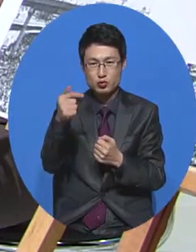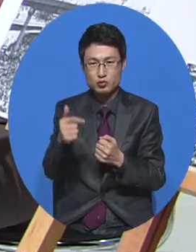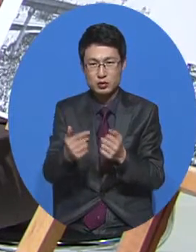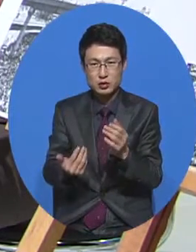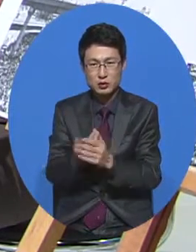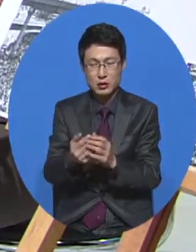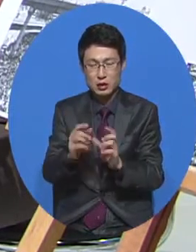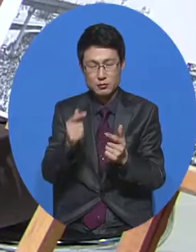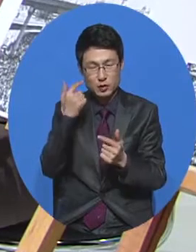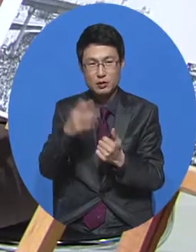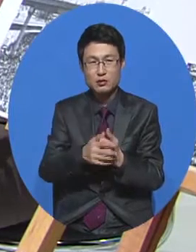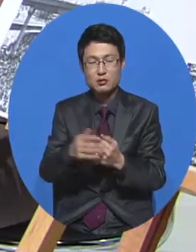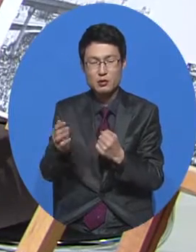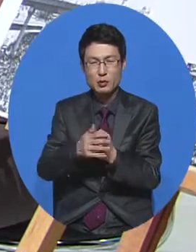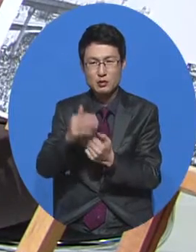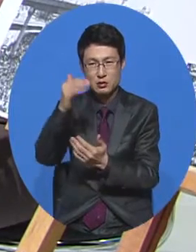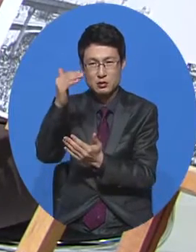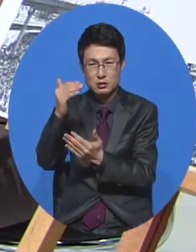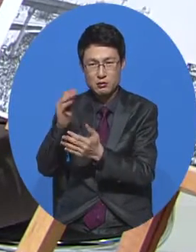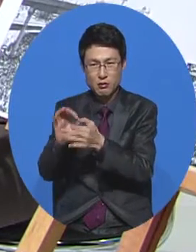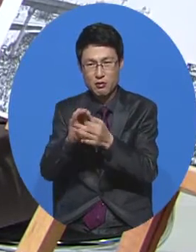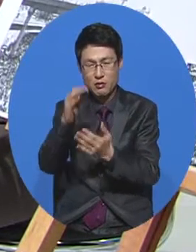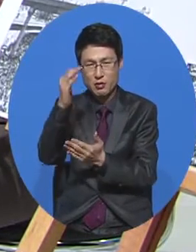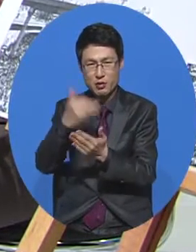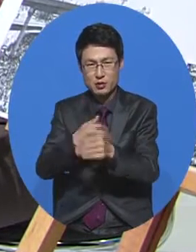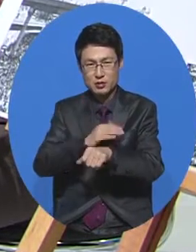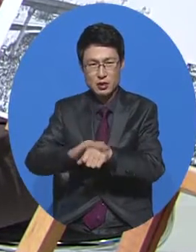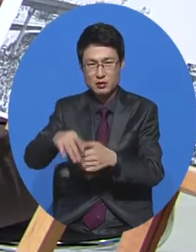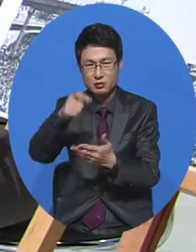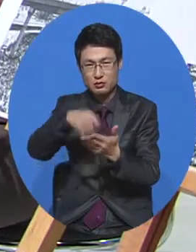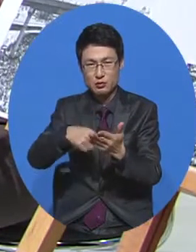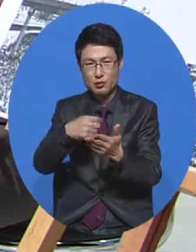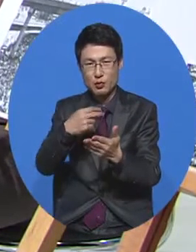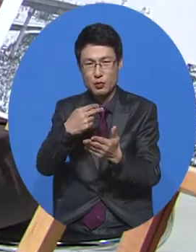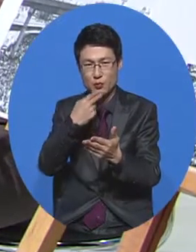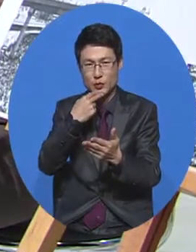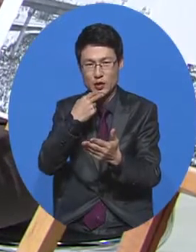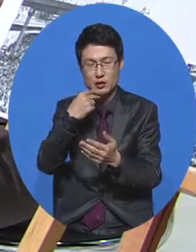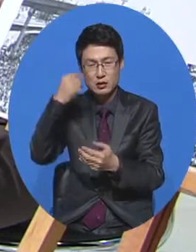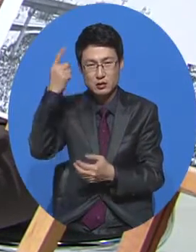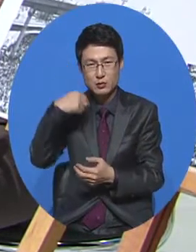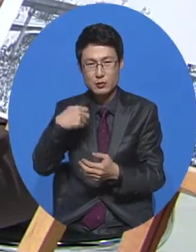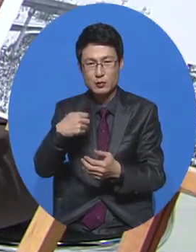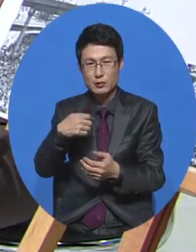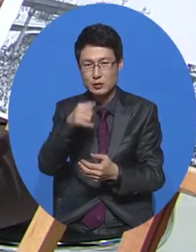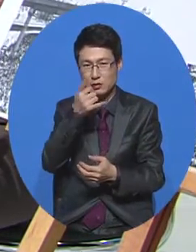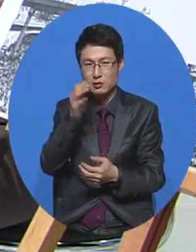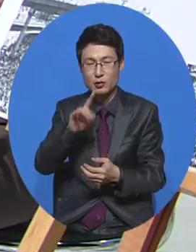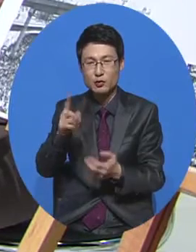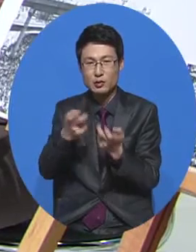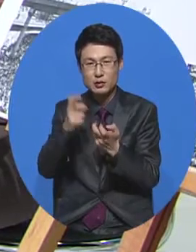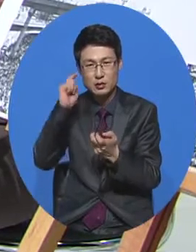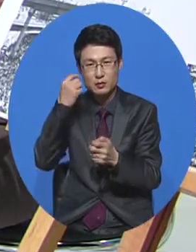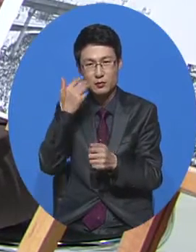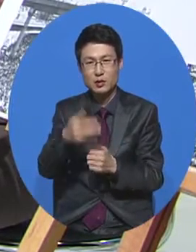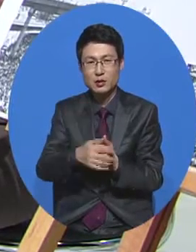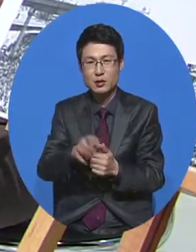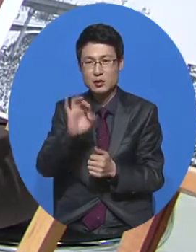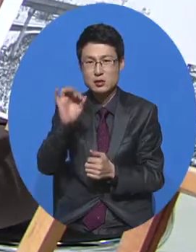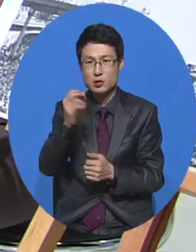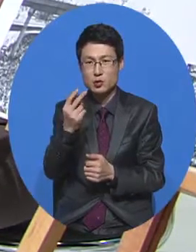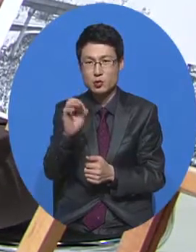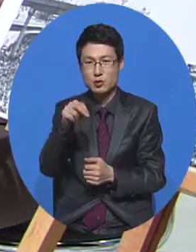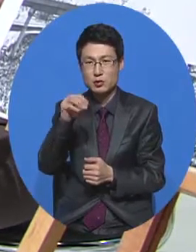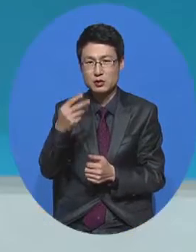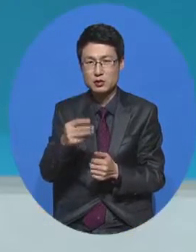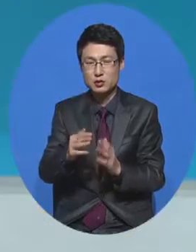그런 내용들이 아주 이렇게 제대로 다루지 않고 있다 이런 느낌을 받았는데요 어떻게 보십니까 이용해서 장님 좀